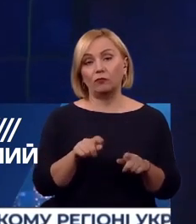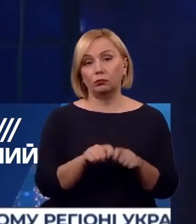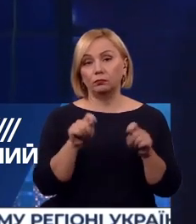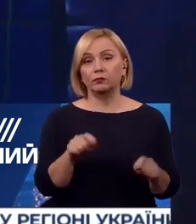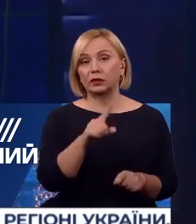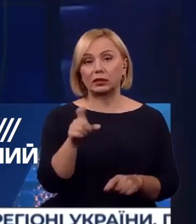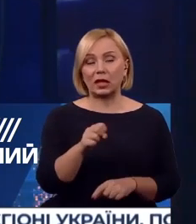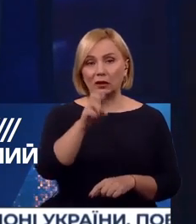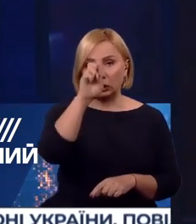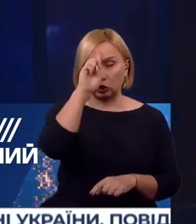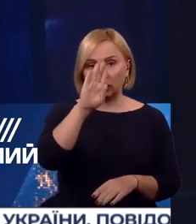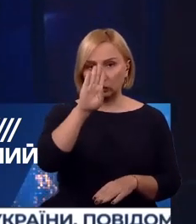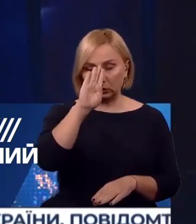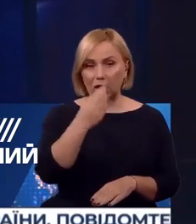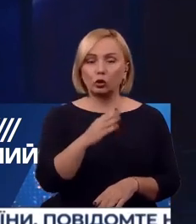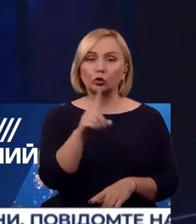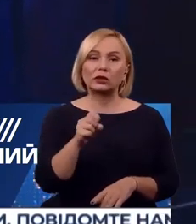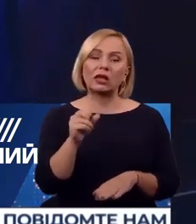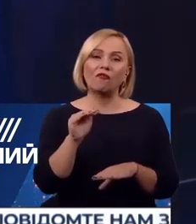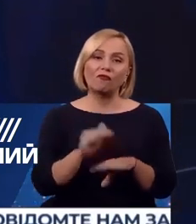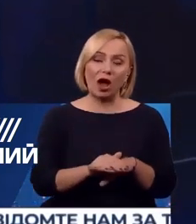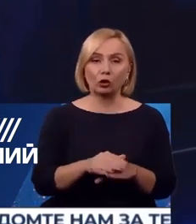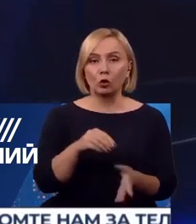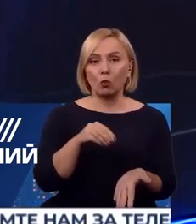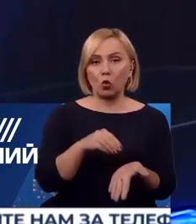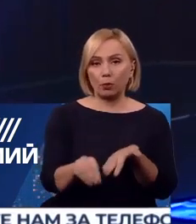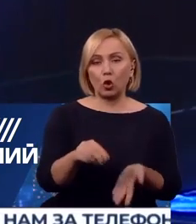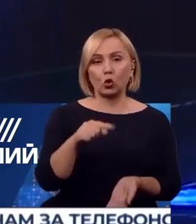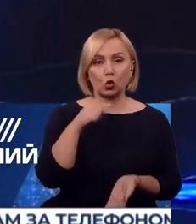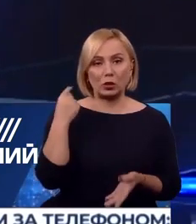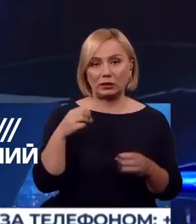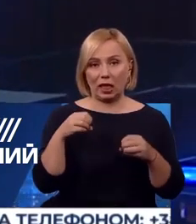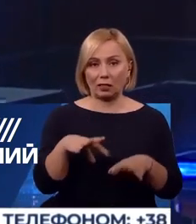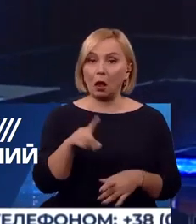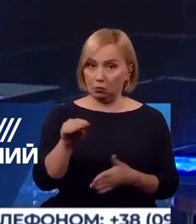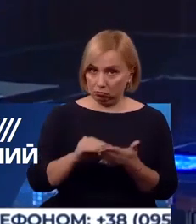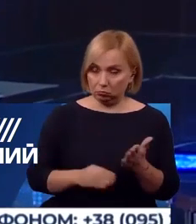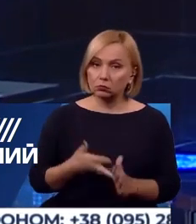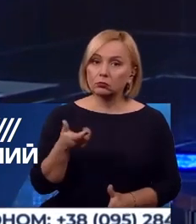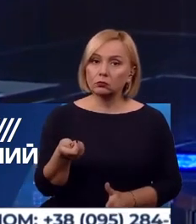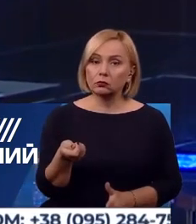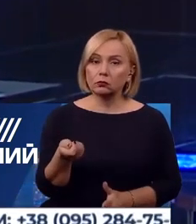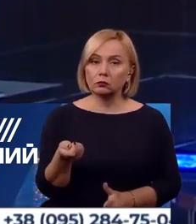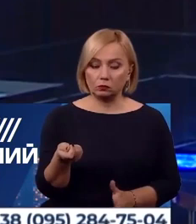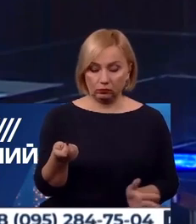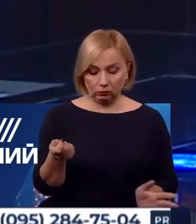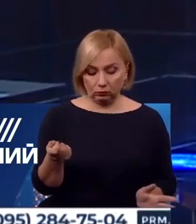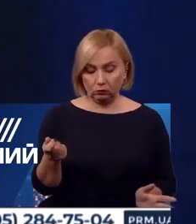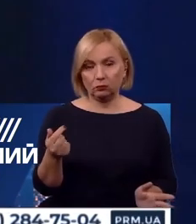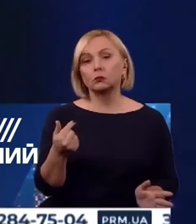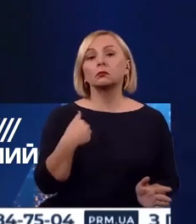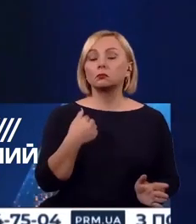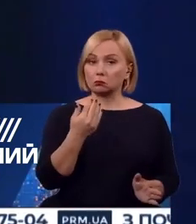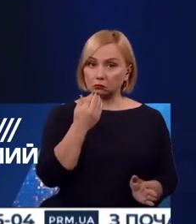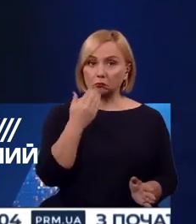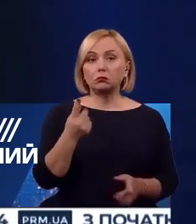державну зраду, за фактом купівлі російської енергетики. А ви написали звернення? Безумовно, я звертався